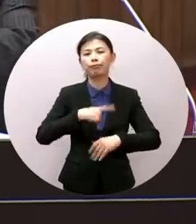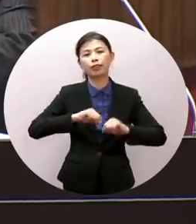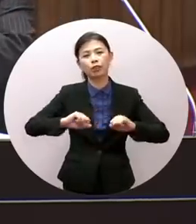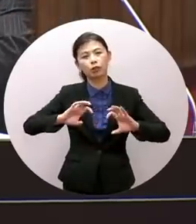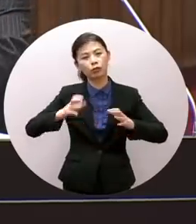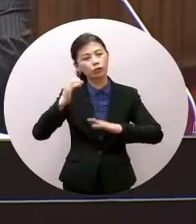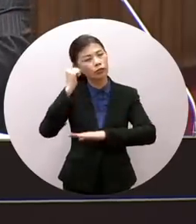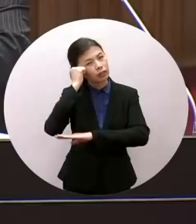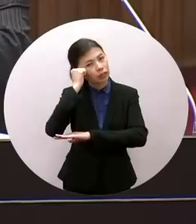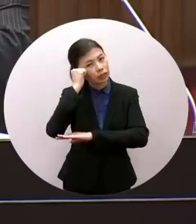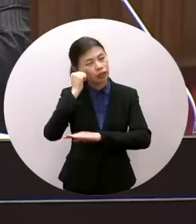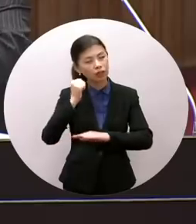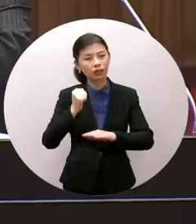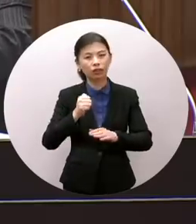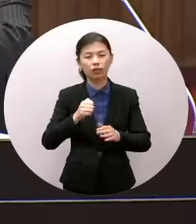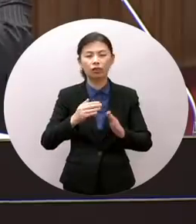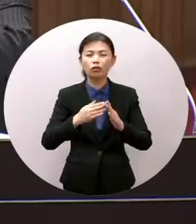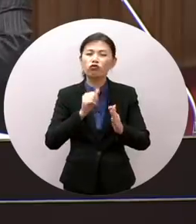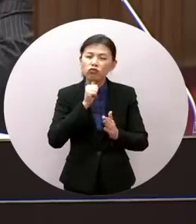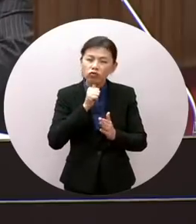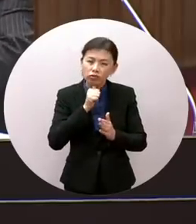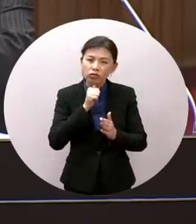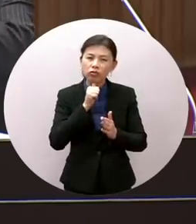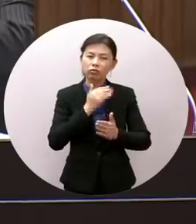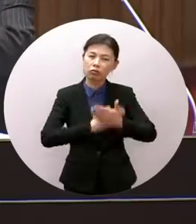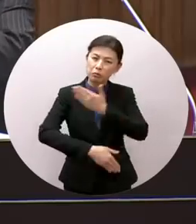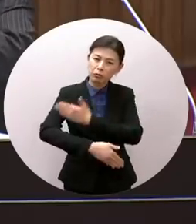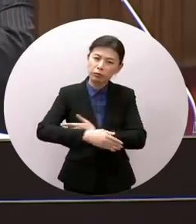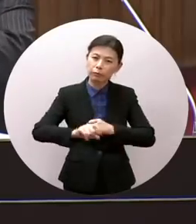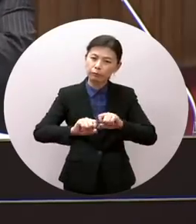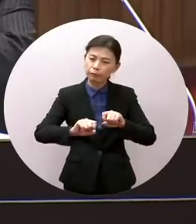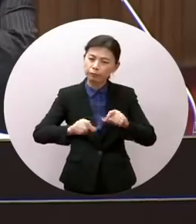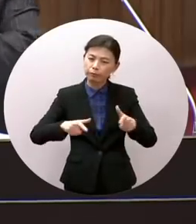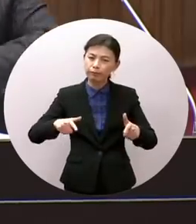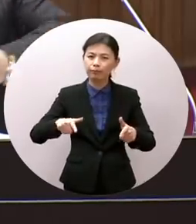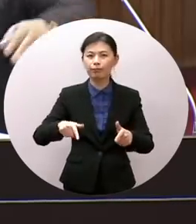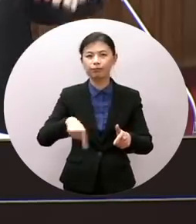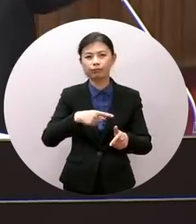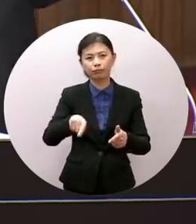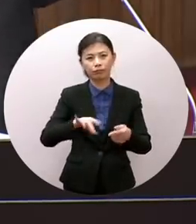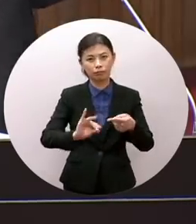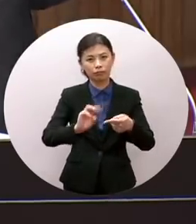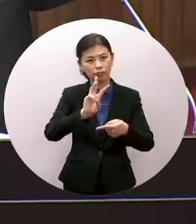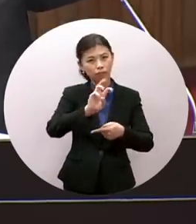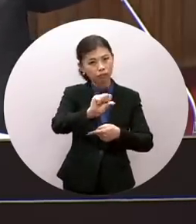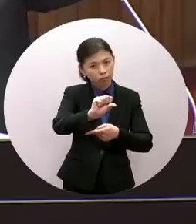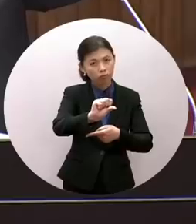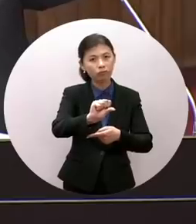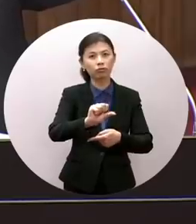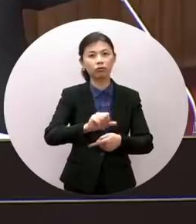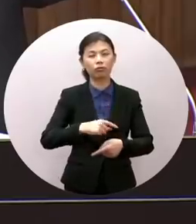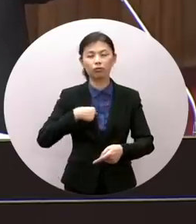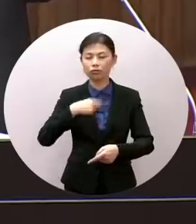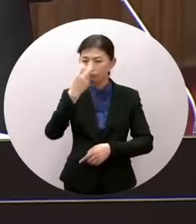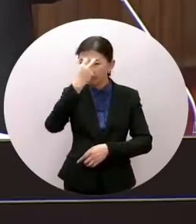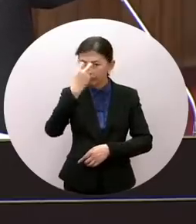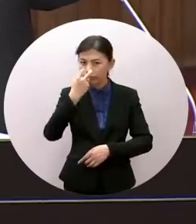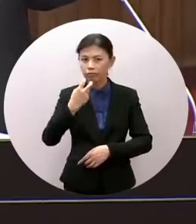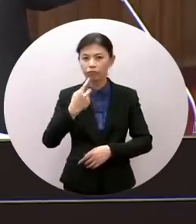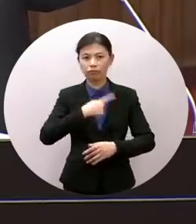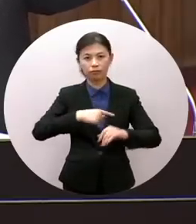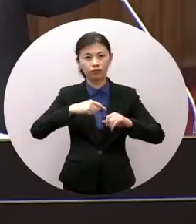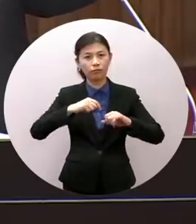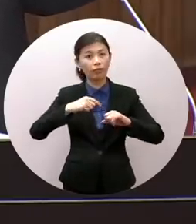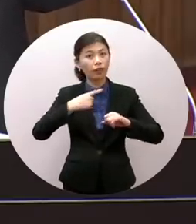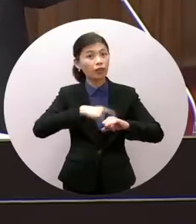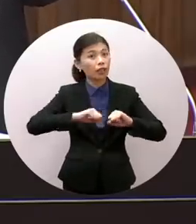宅35%的经济弱势或社会弱势照顾了以后衍生出来是我去查健康国宅用实